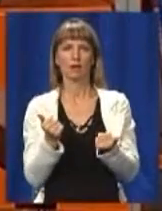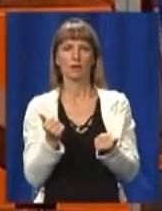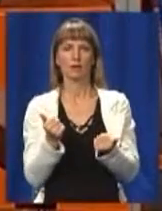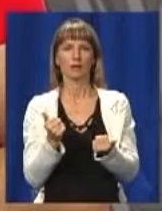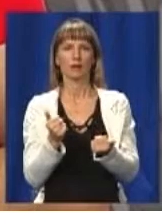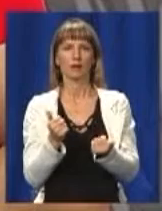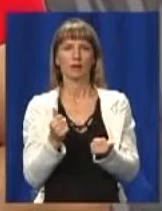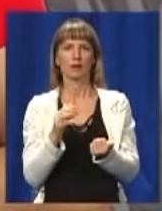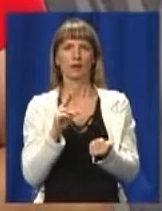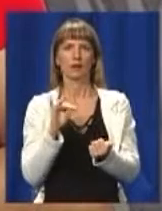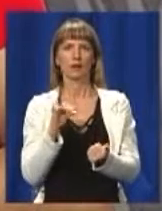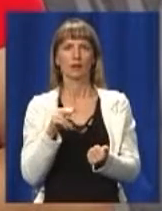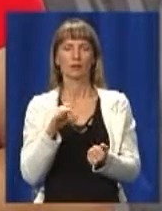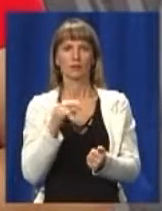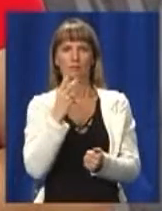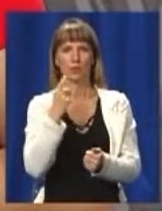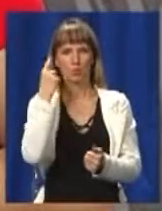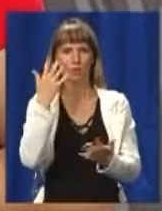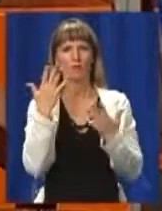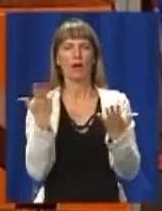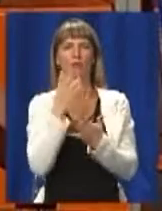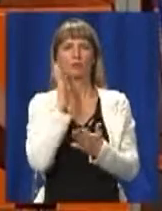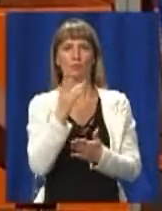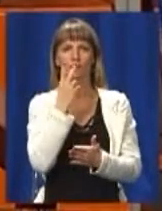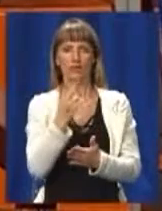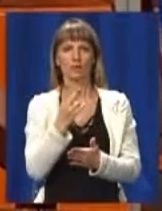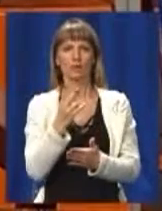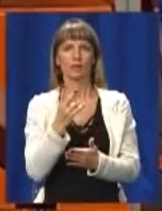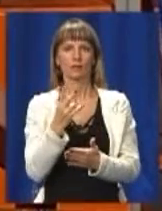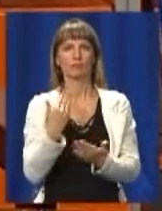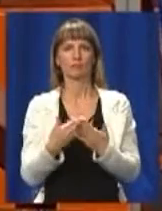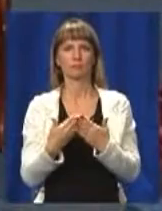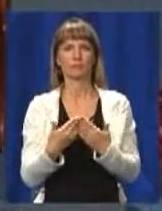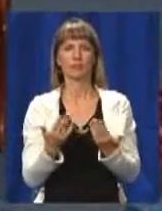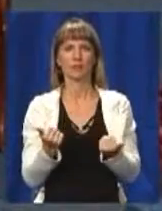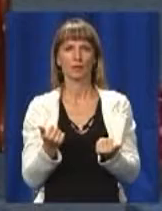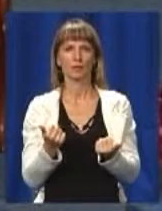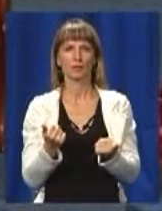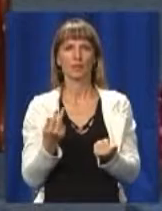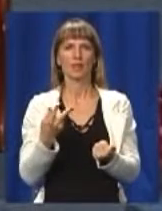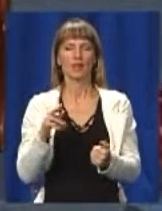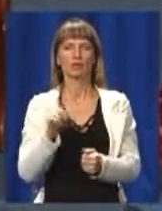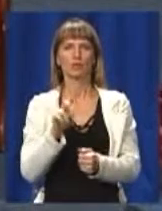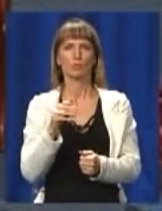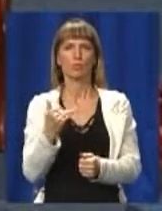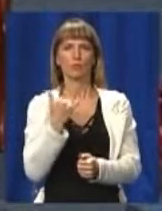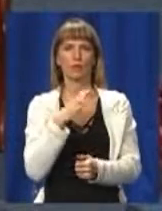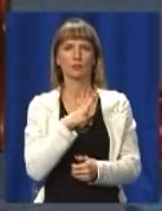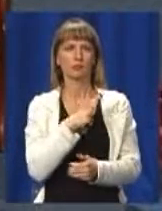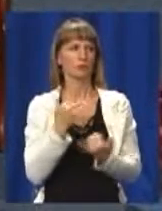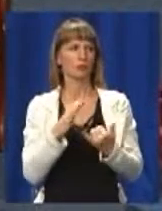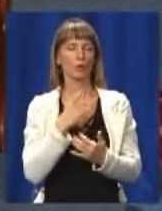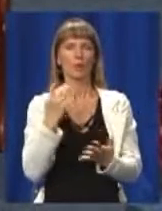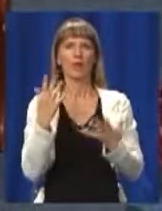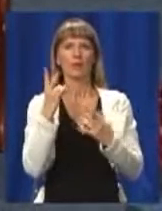А приблизно уявляєш, як він виглядає? Приблизно так. Приблизно, да? Ну, для того, аби в нас зараз були